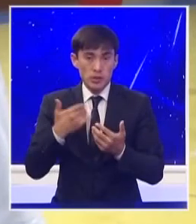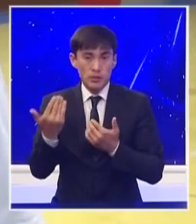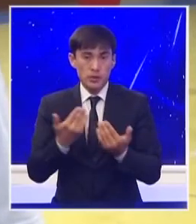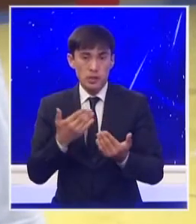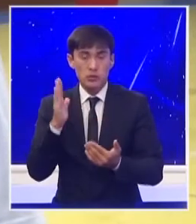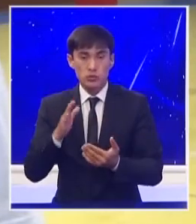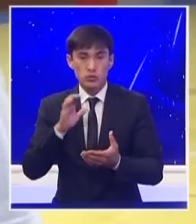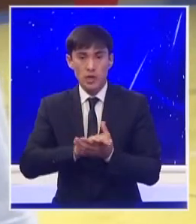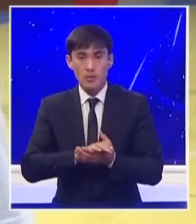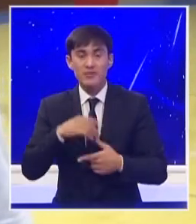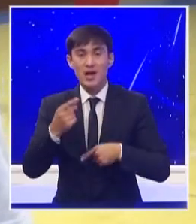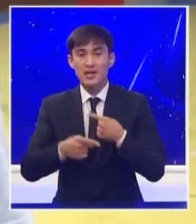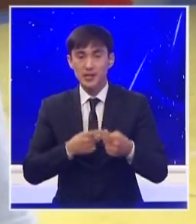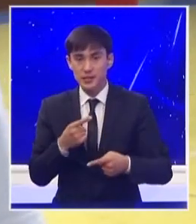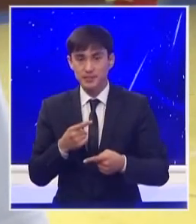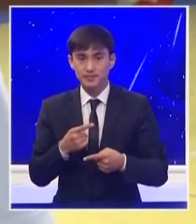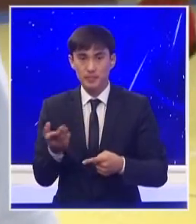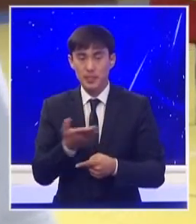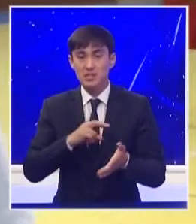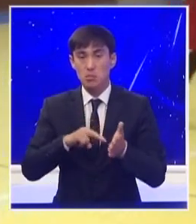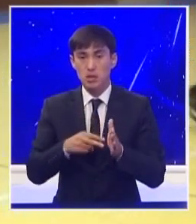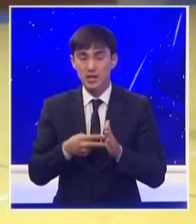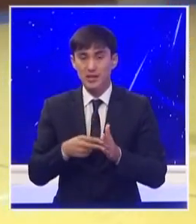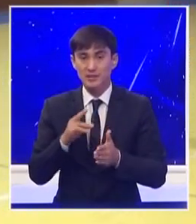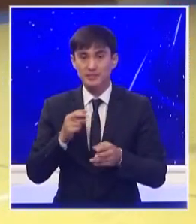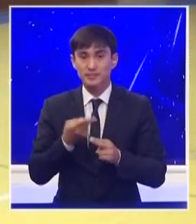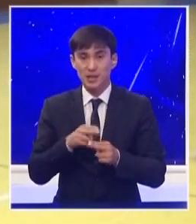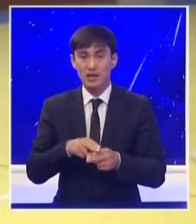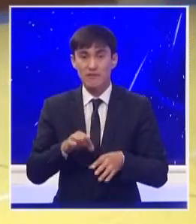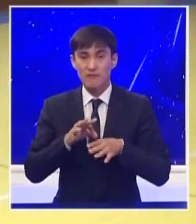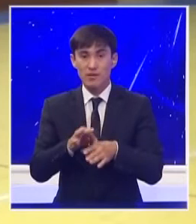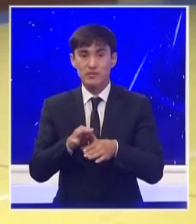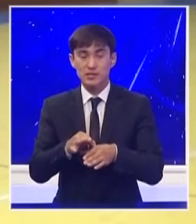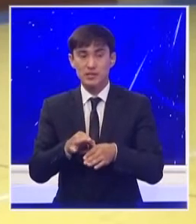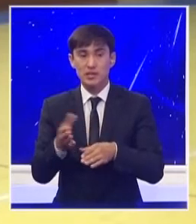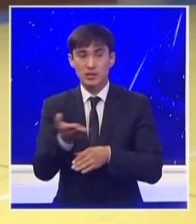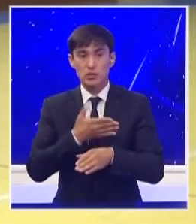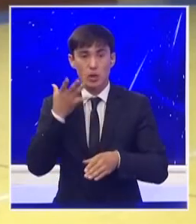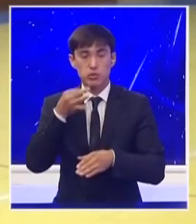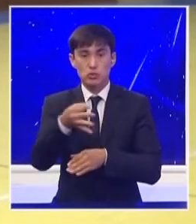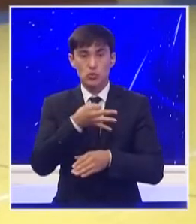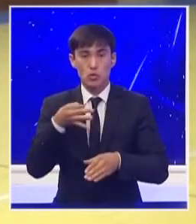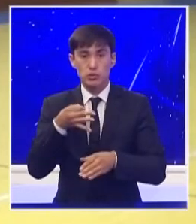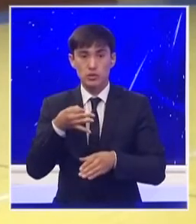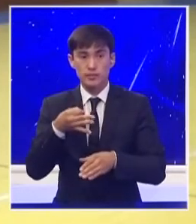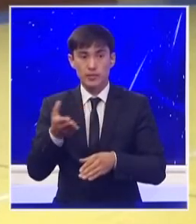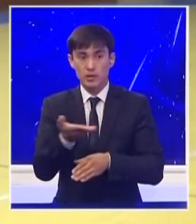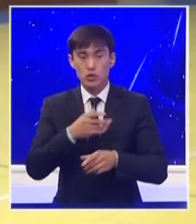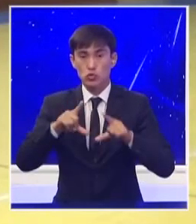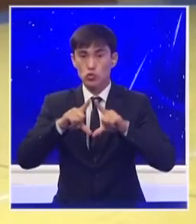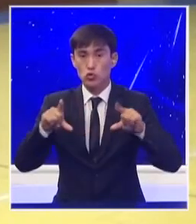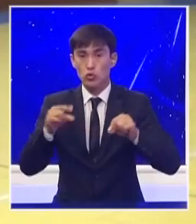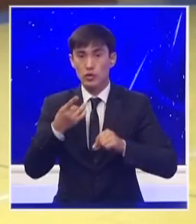становятся друзьями. В дальнейшем в наших планах это вывести нашу Алматинскую область, именно нашу школу,